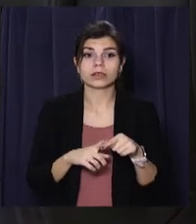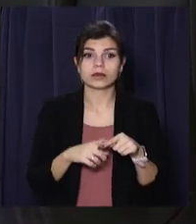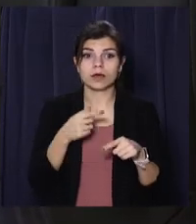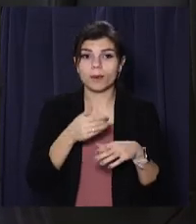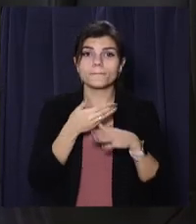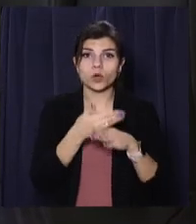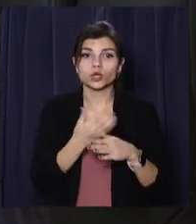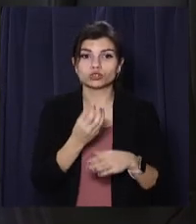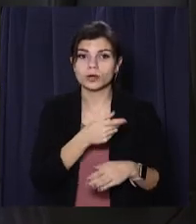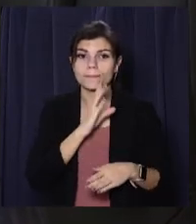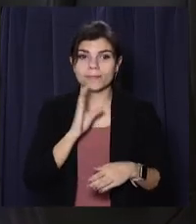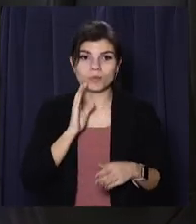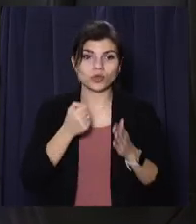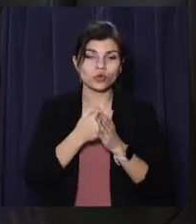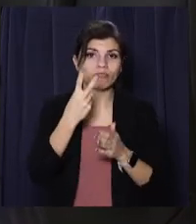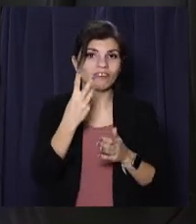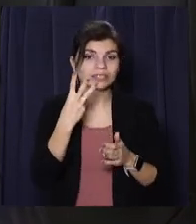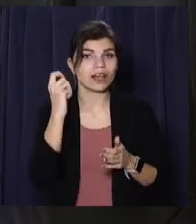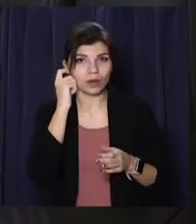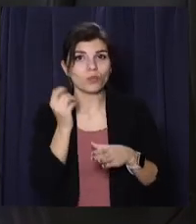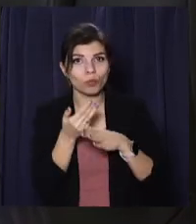поможет еще мамочкам до 23 лет